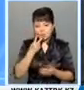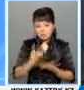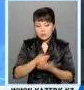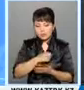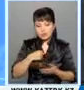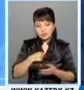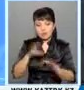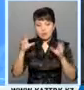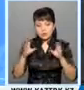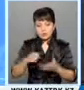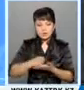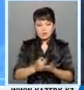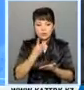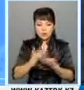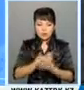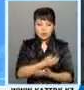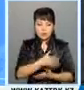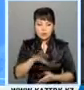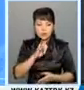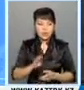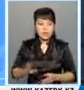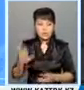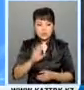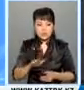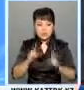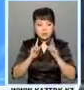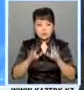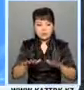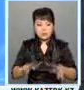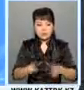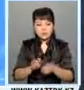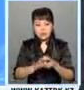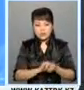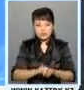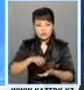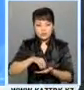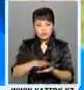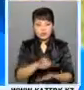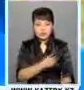көп уақыт алады. Сондықтан Еуразиялық парламентаралық ассамблея құрылатын болса, бұл шаруа әлдеқайда жеңілдейтін еді.